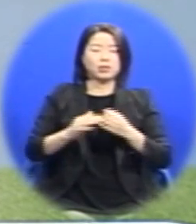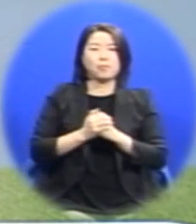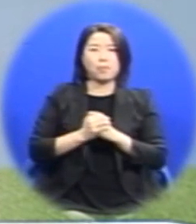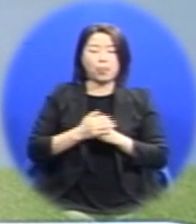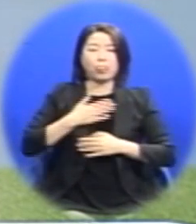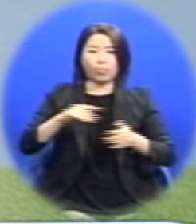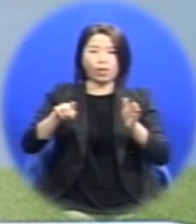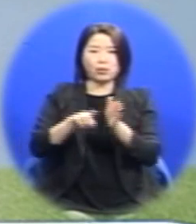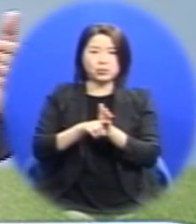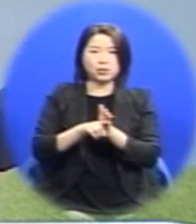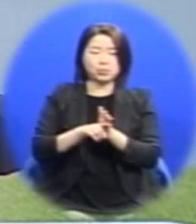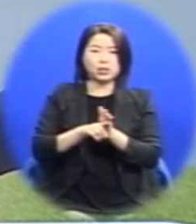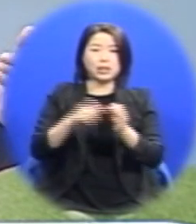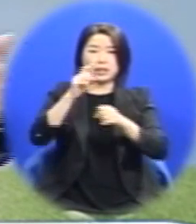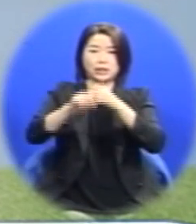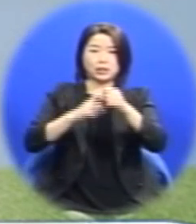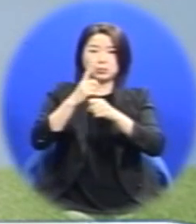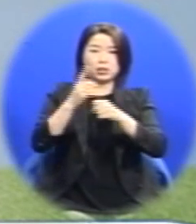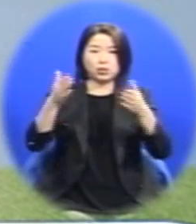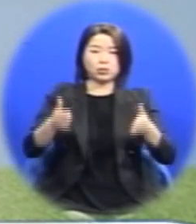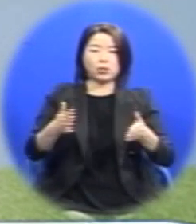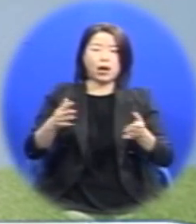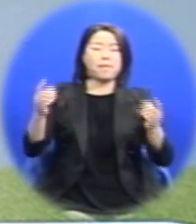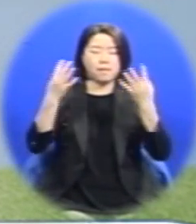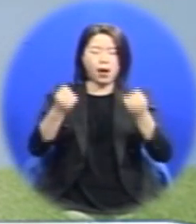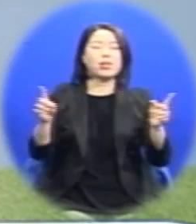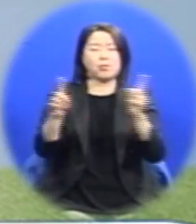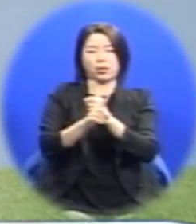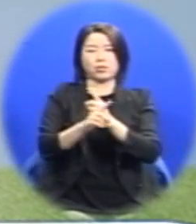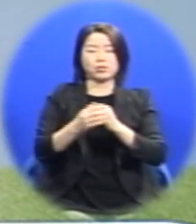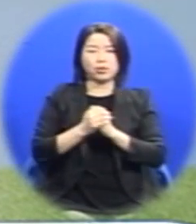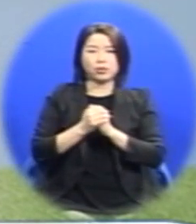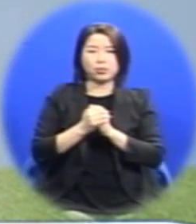생각합니다. 제 믿음이 지난 11년 동안 굉장히 많이 바뀌었어요.